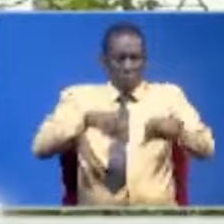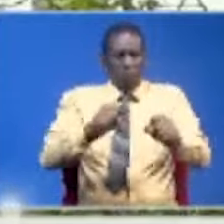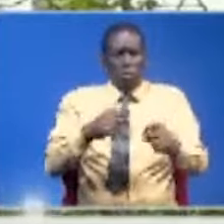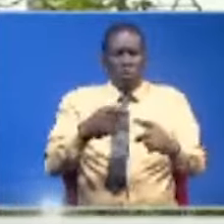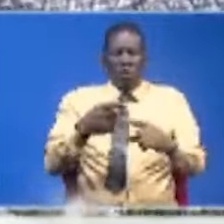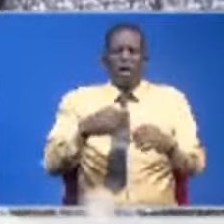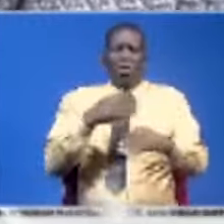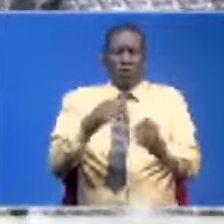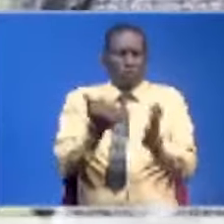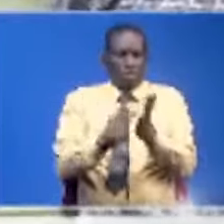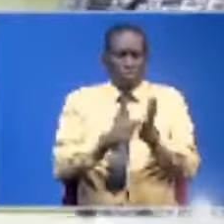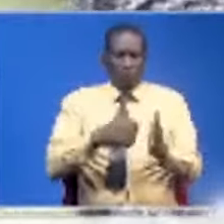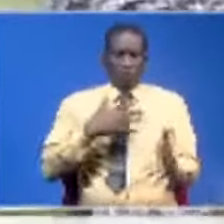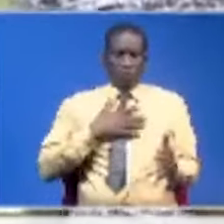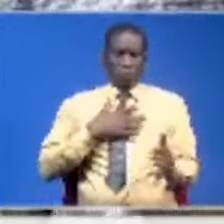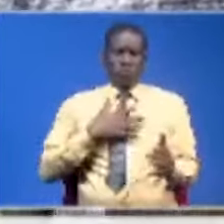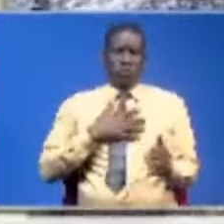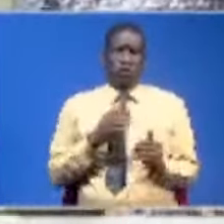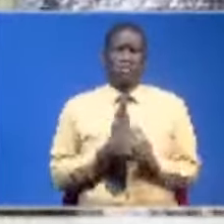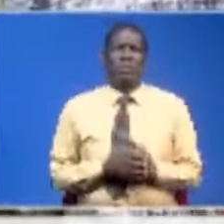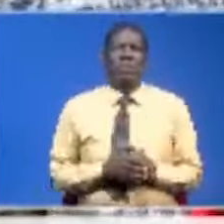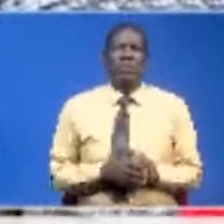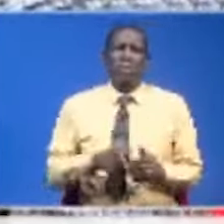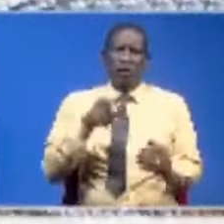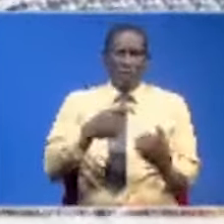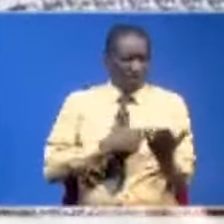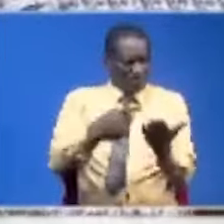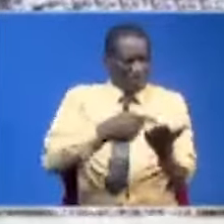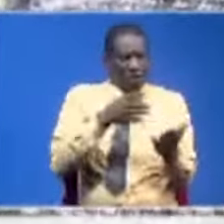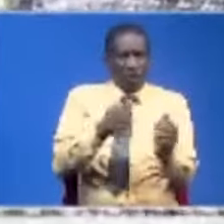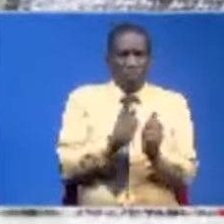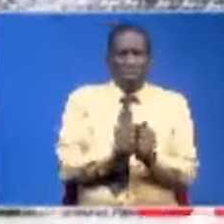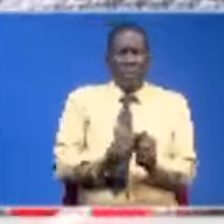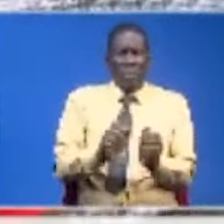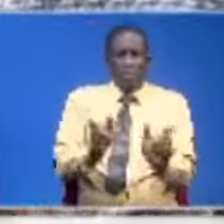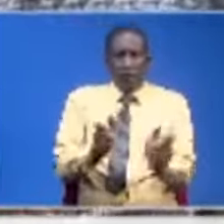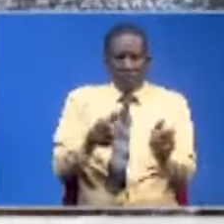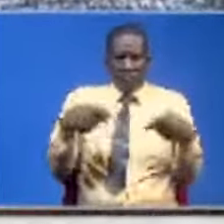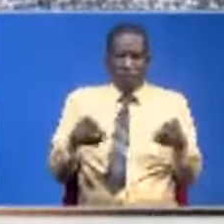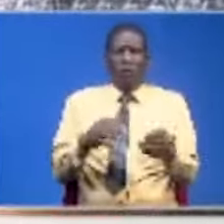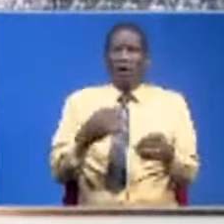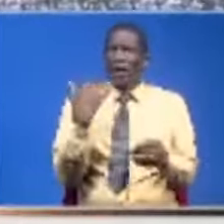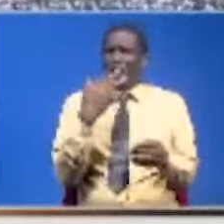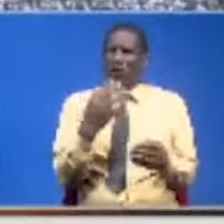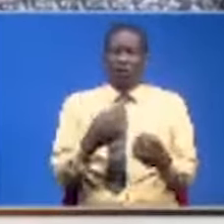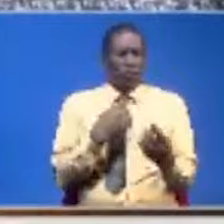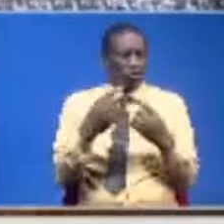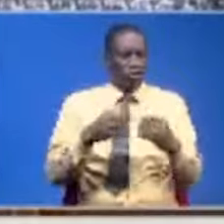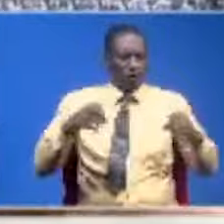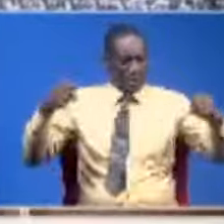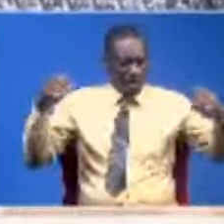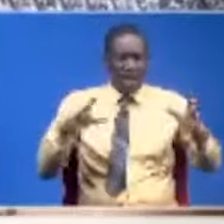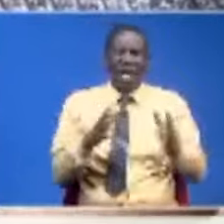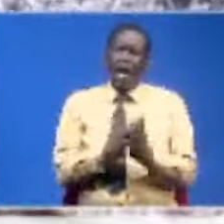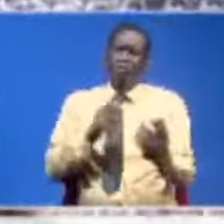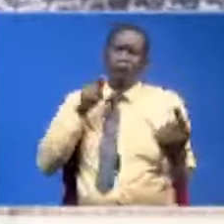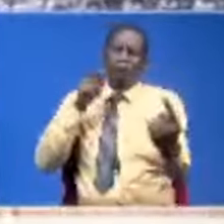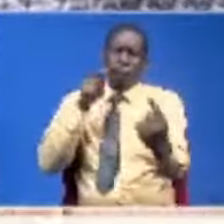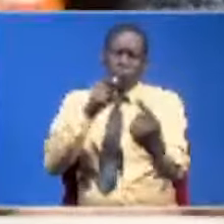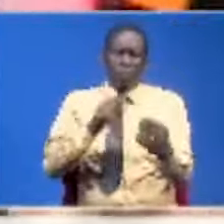ya kifua. Ni katika mazungumzo yake na waandishi wa habari ambapo Gachagua alipasua mbarika na kumlenga rais William